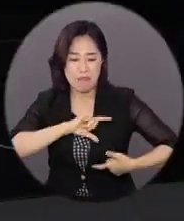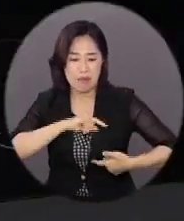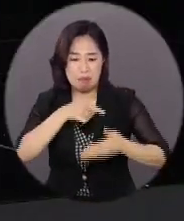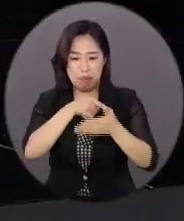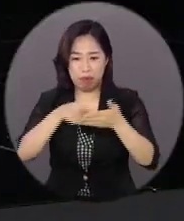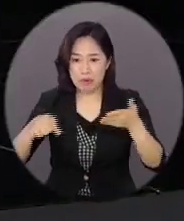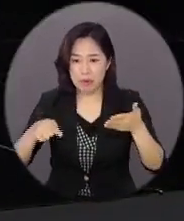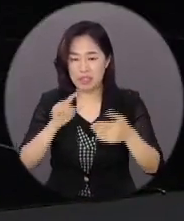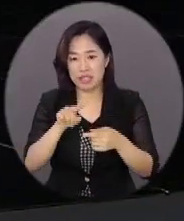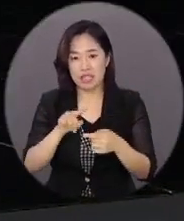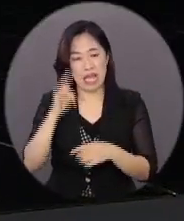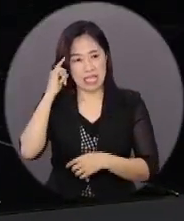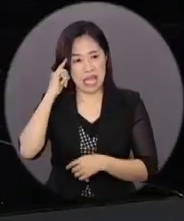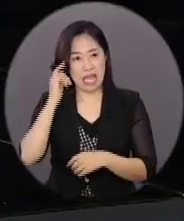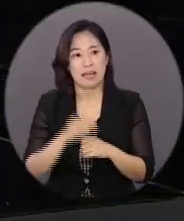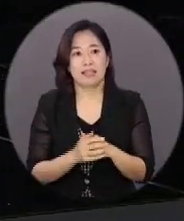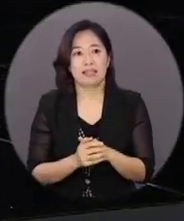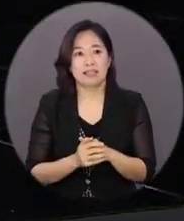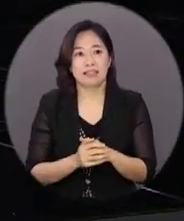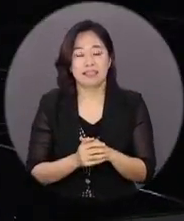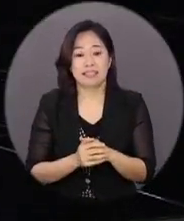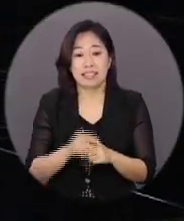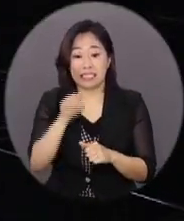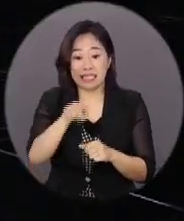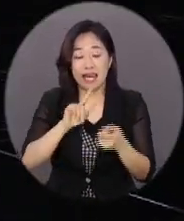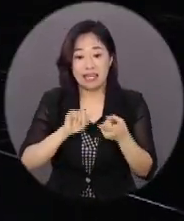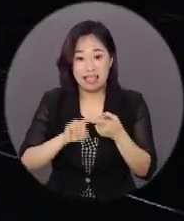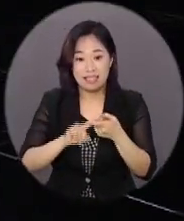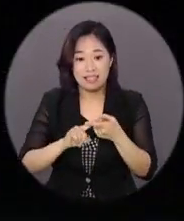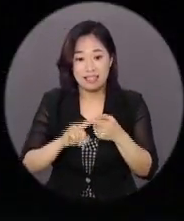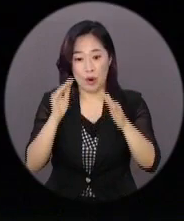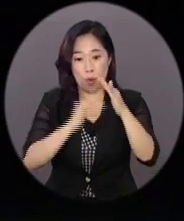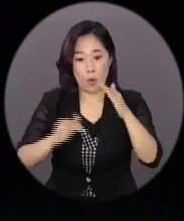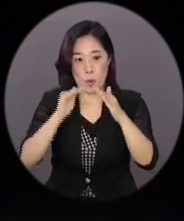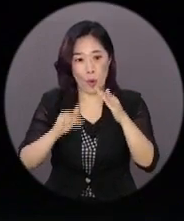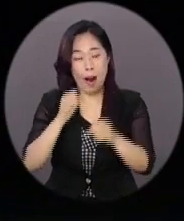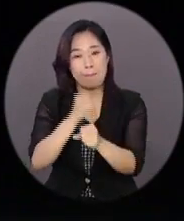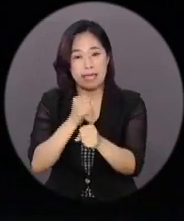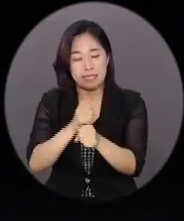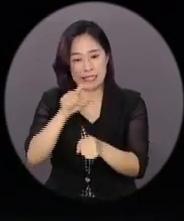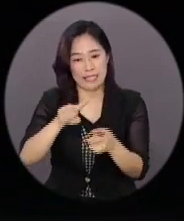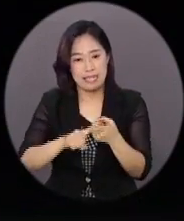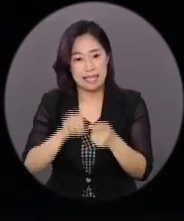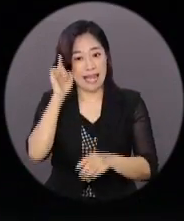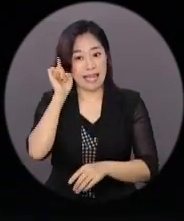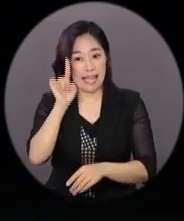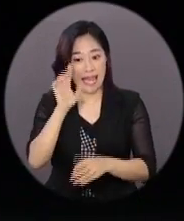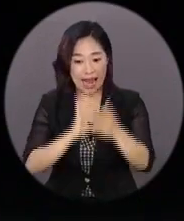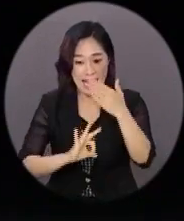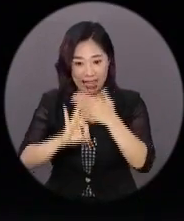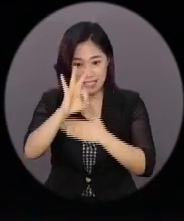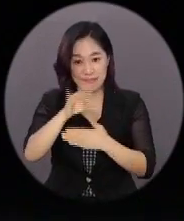명예훼손이다. 이제 막 발을 뗀 신양파크 호텔 공유화 문제. 내일 아침 방송되는